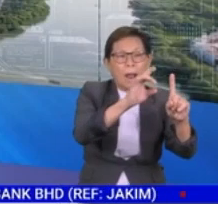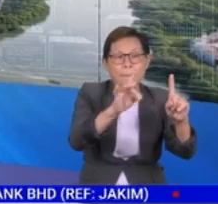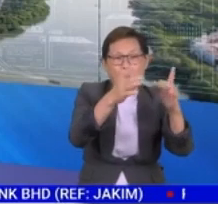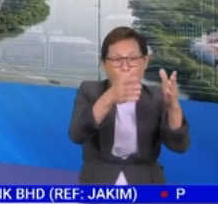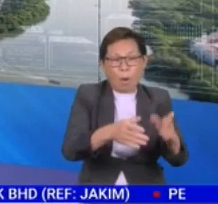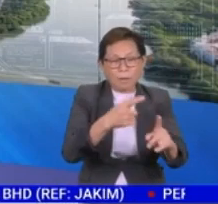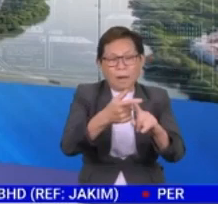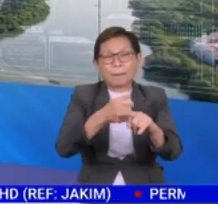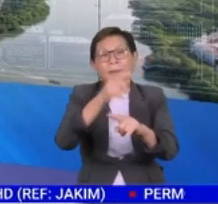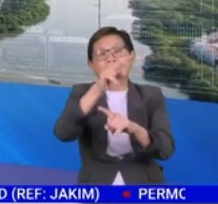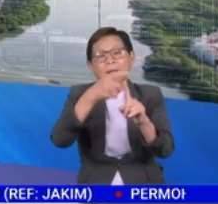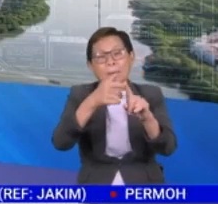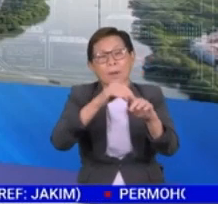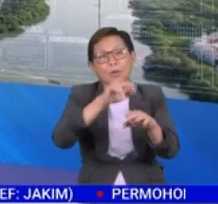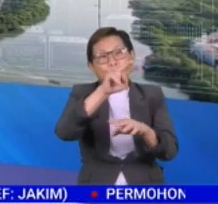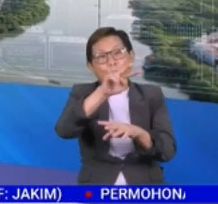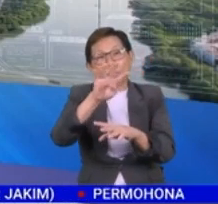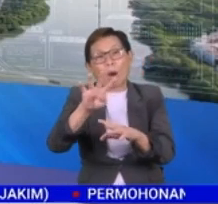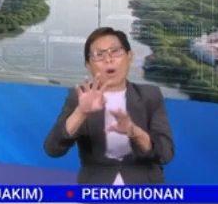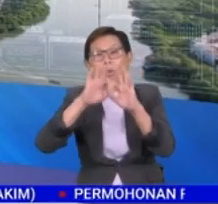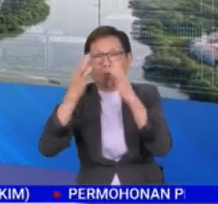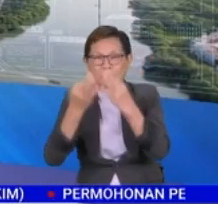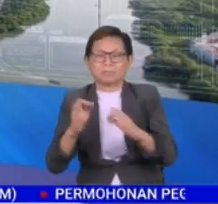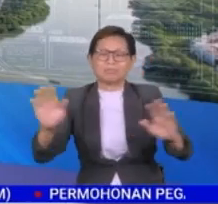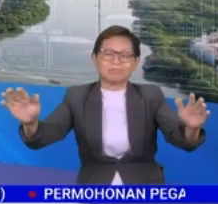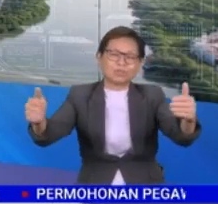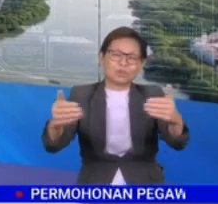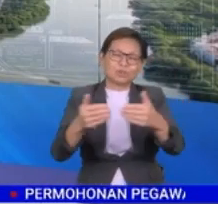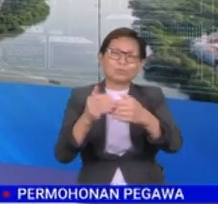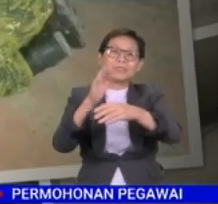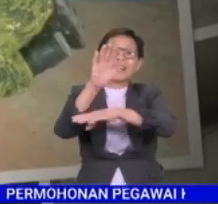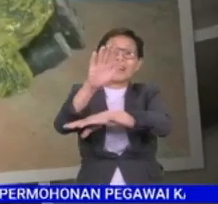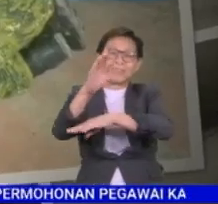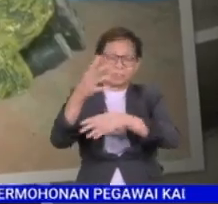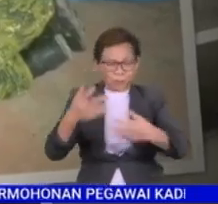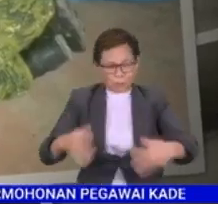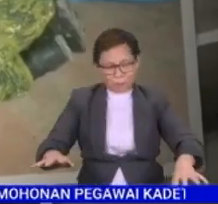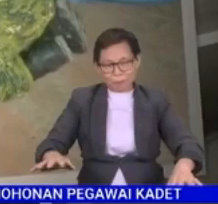daripada 24 keluarga ditutup sepenuhnya tengah hari tadi